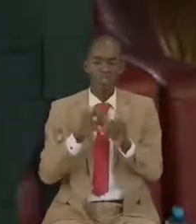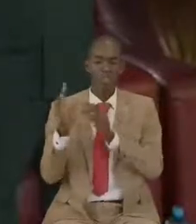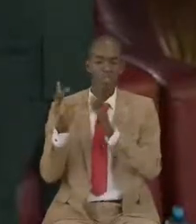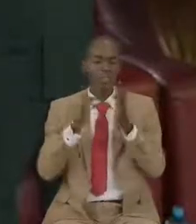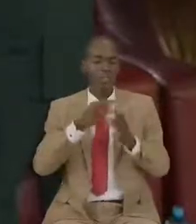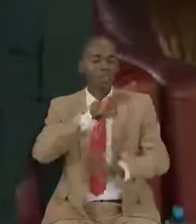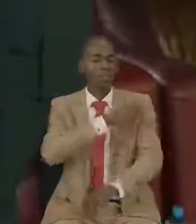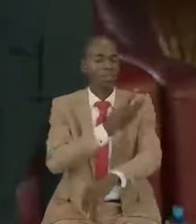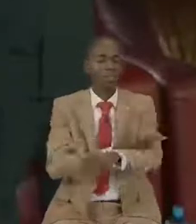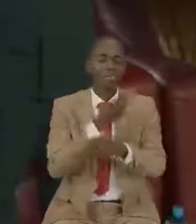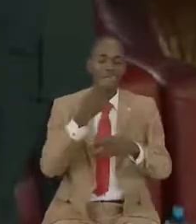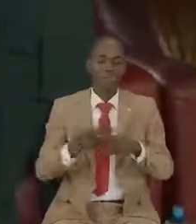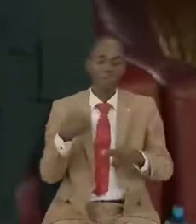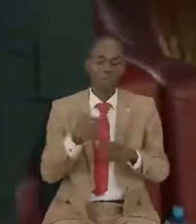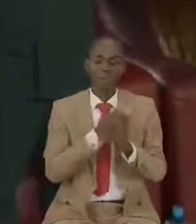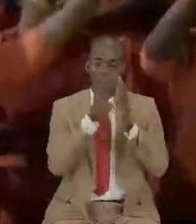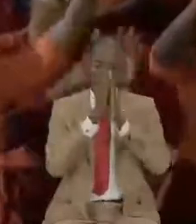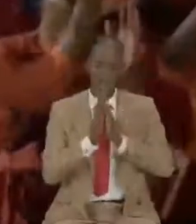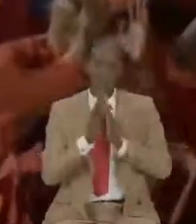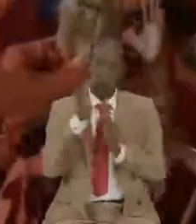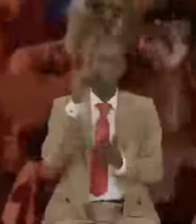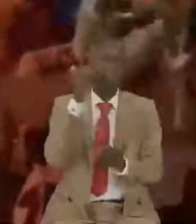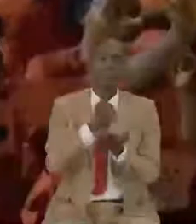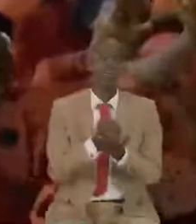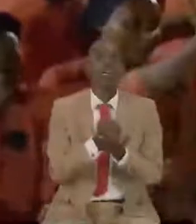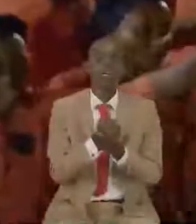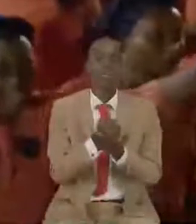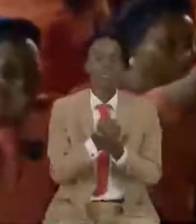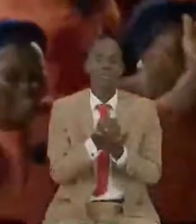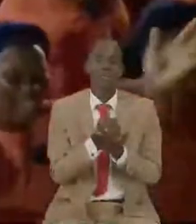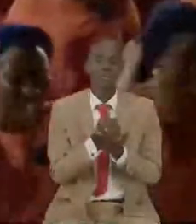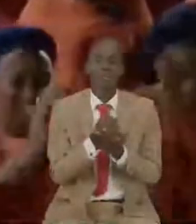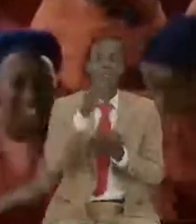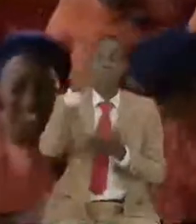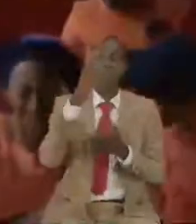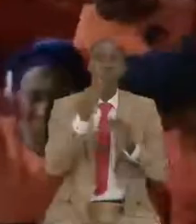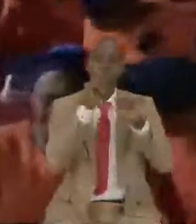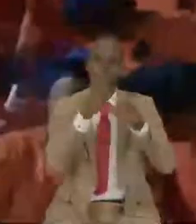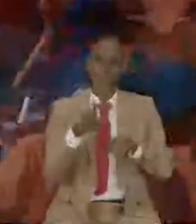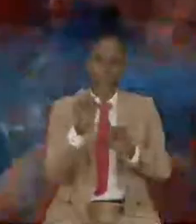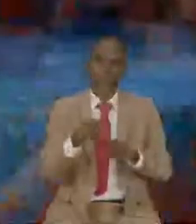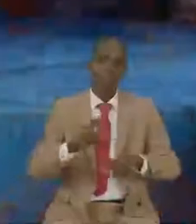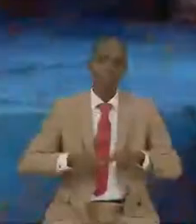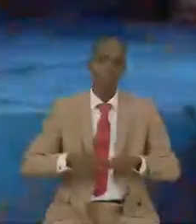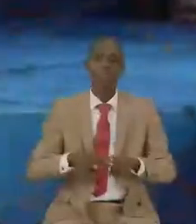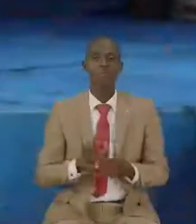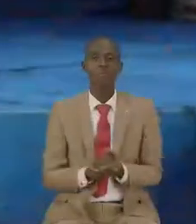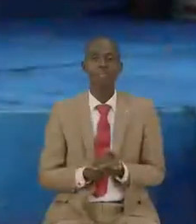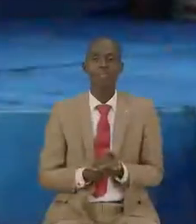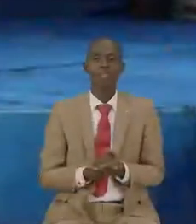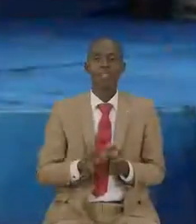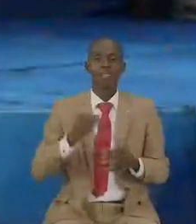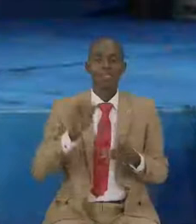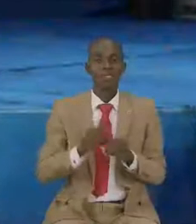toutes nos requêtes. Au nom puissant de Jésus, nous prions. Que le Seigneur